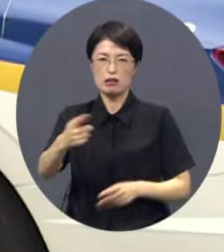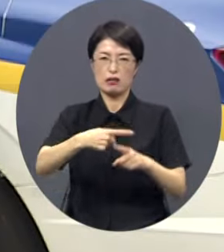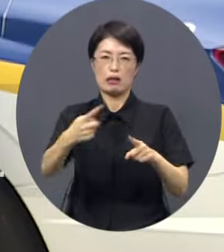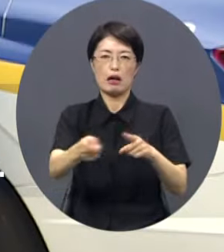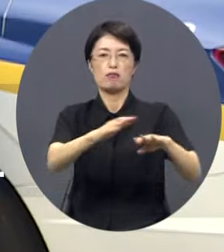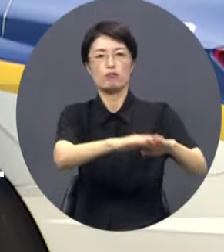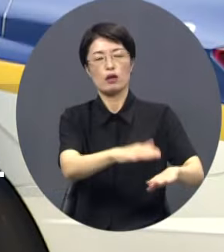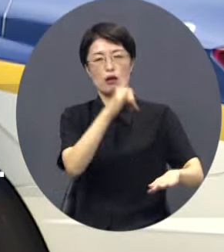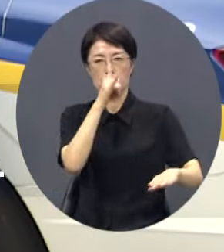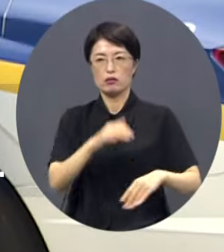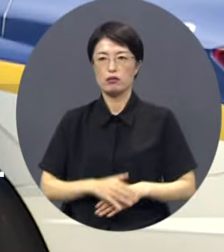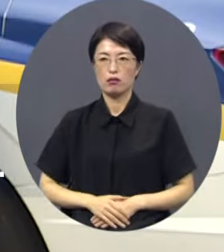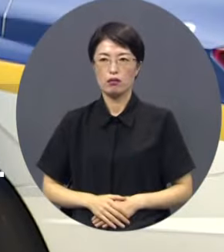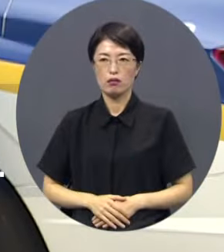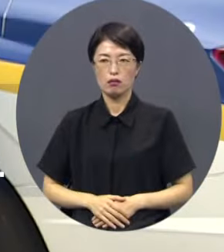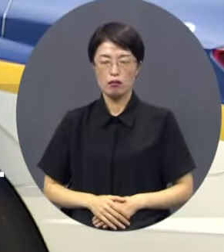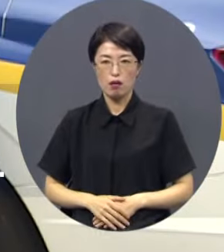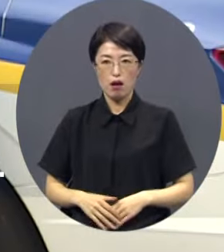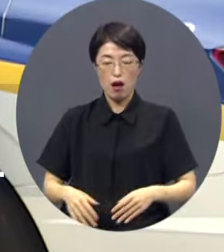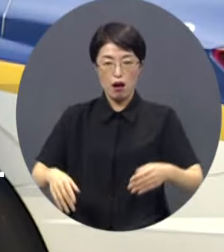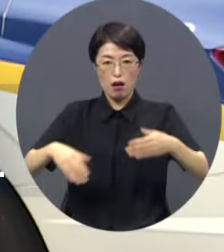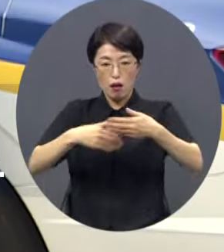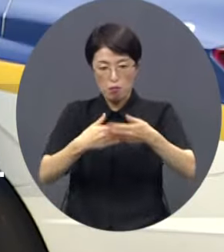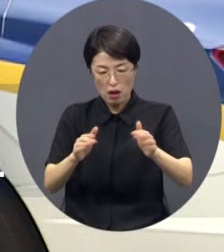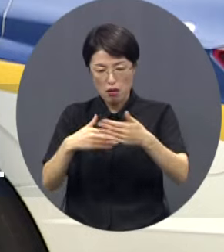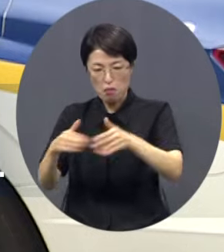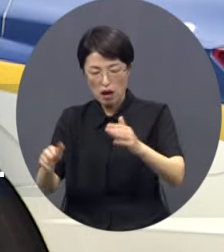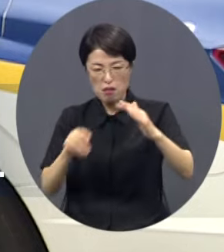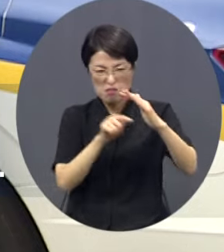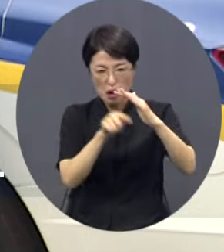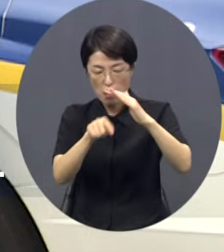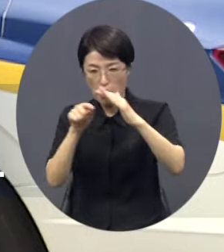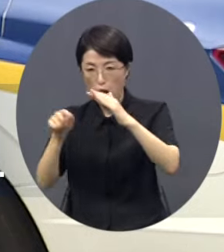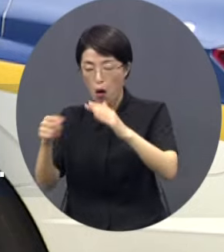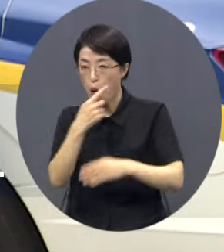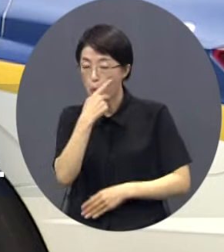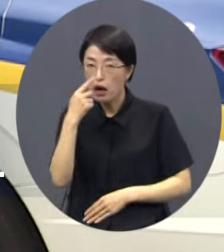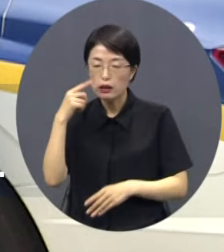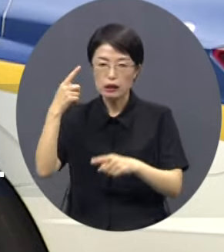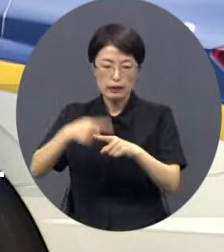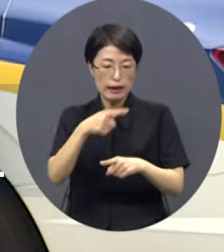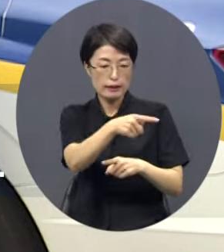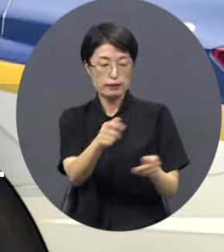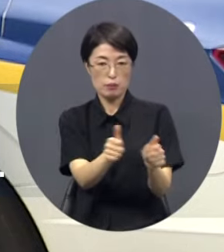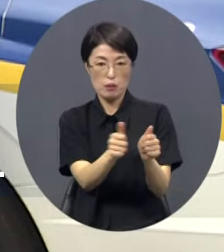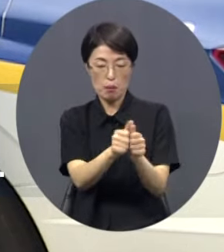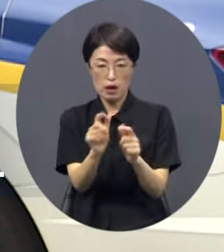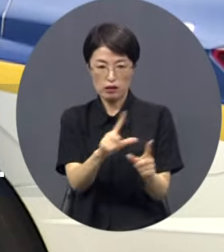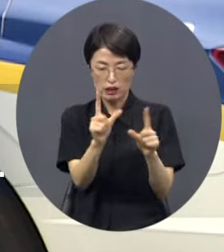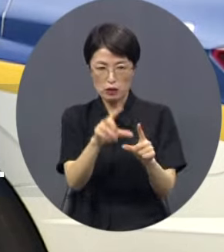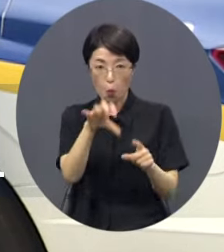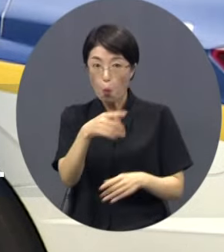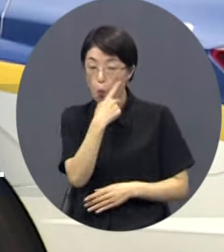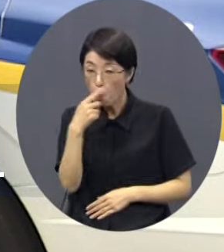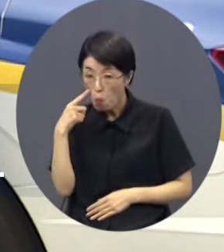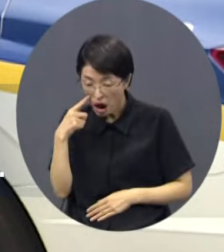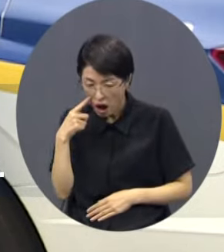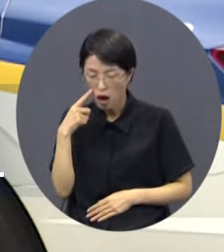있는 호실을 일일이 확인하던 중에 바로 그 용의자가 있는 주거지를 빠르게 저희들이 확인하고